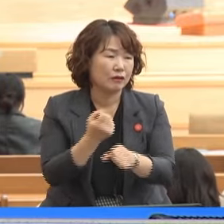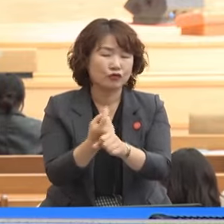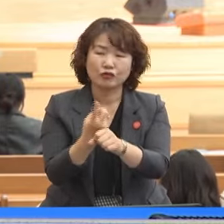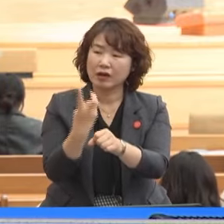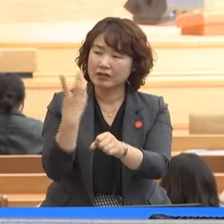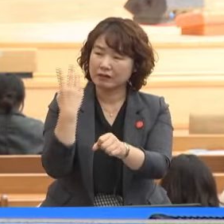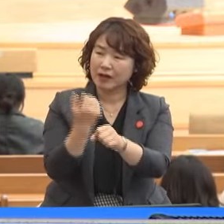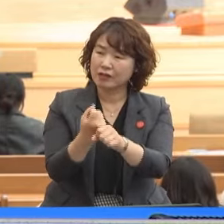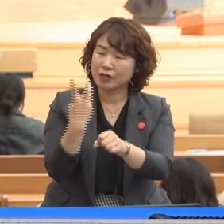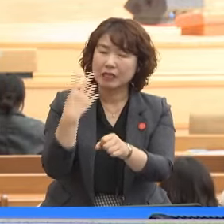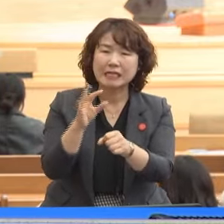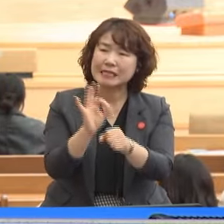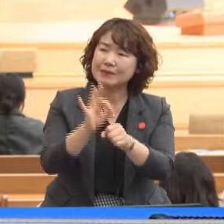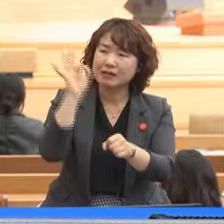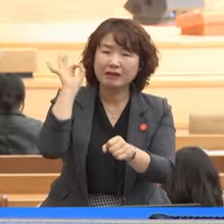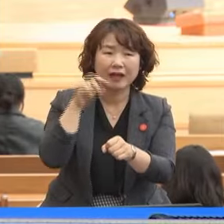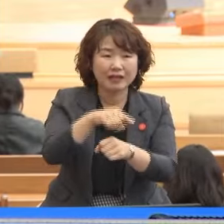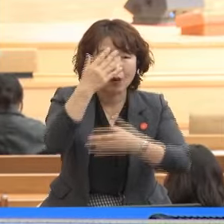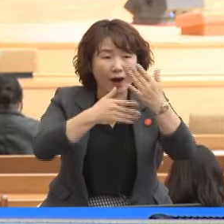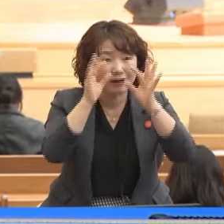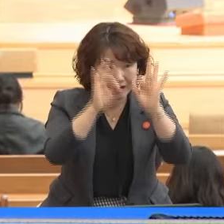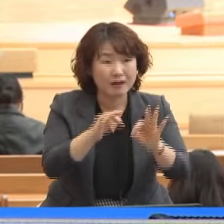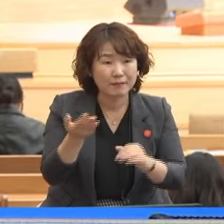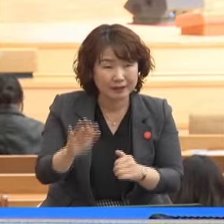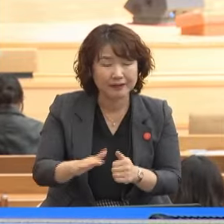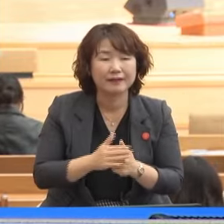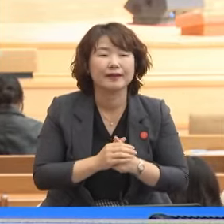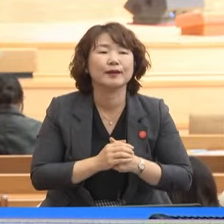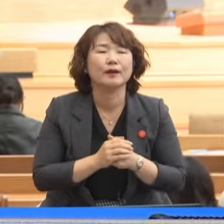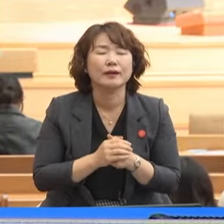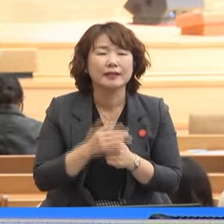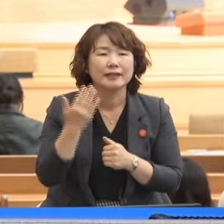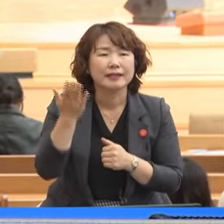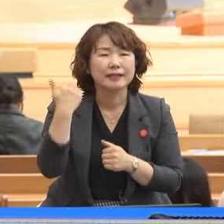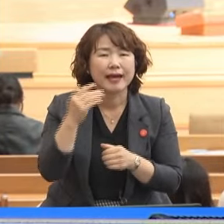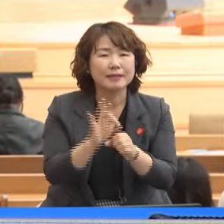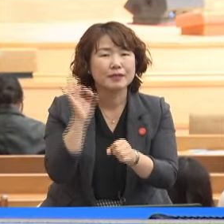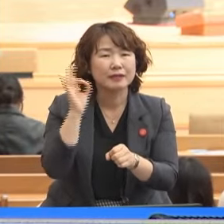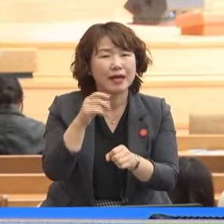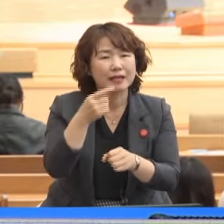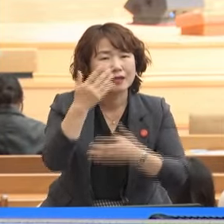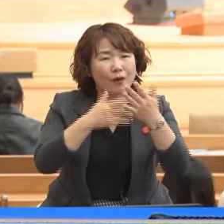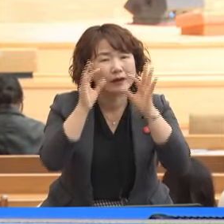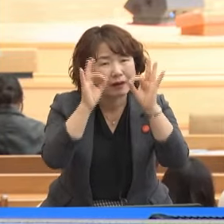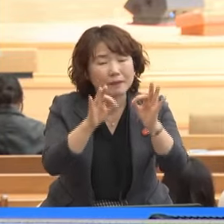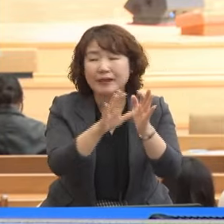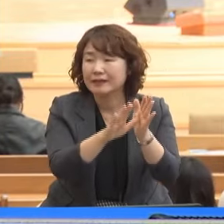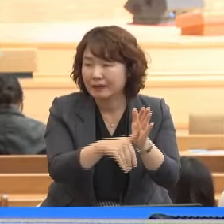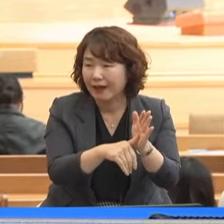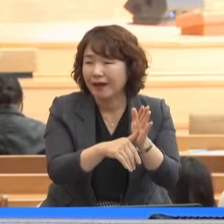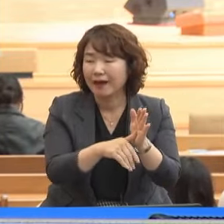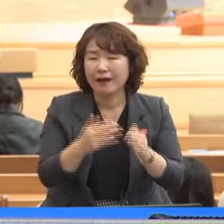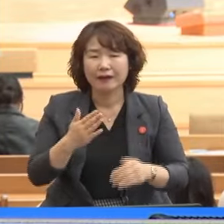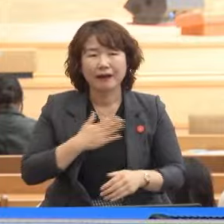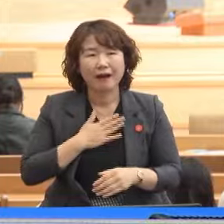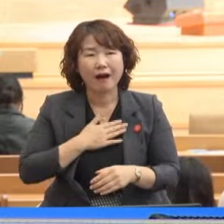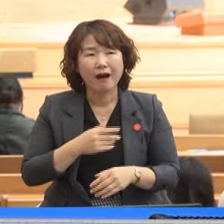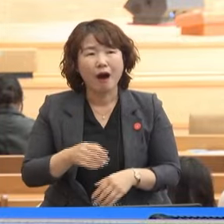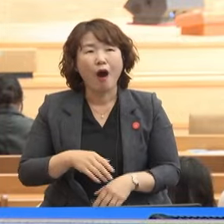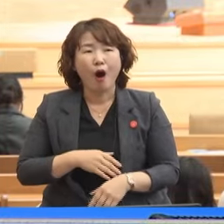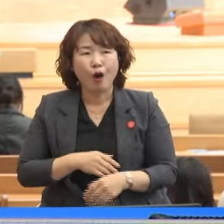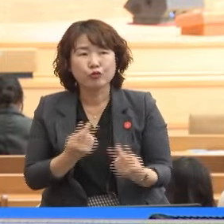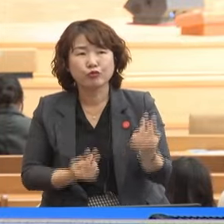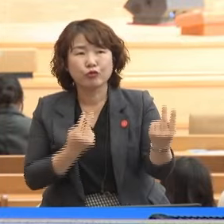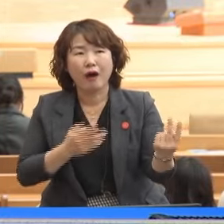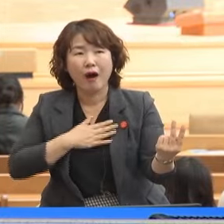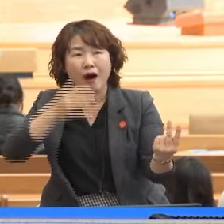수년 전에 제가 이걸 한 10년 전에 본 것 같았던 다크나이트가, 그때 저 영화를 볼 때 말이에요, 그때는 제가 안도의 한숨을 쉬고,